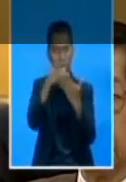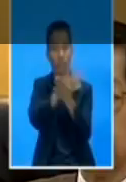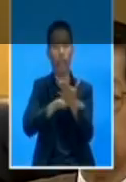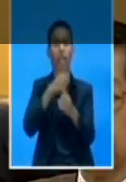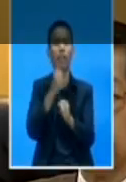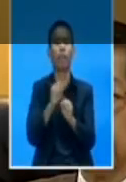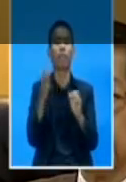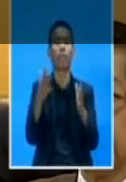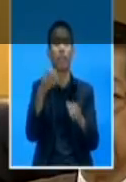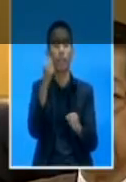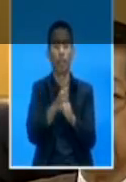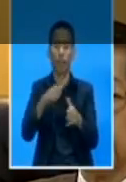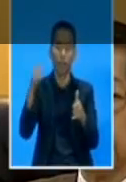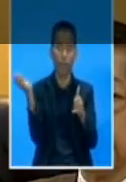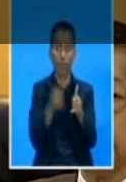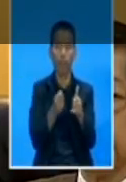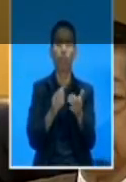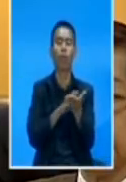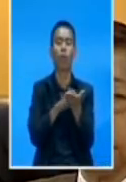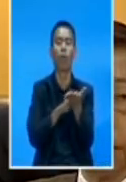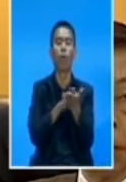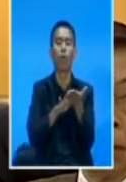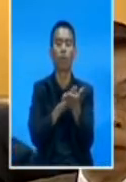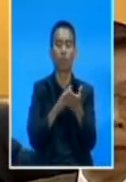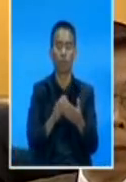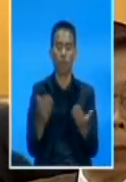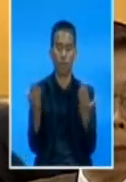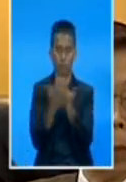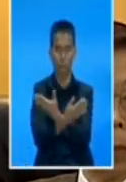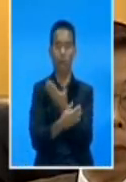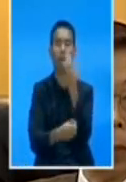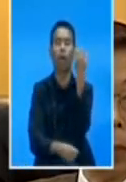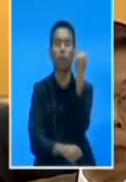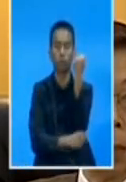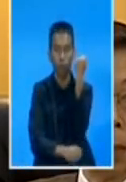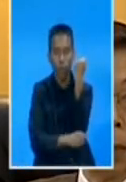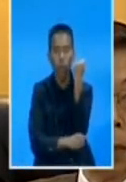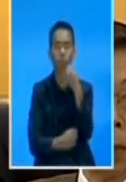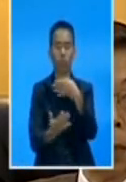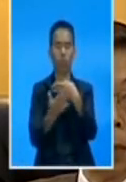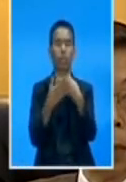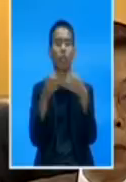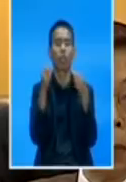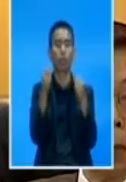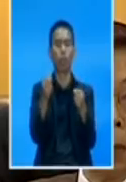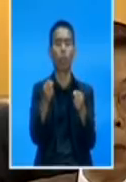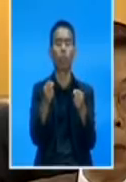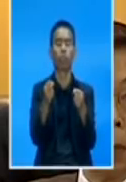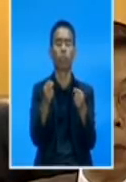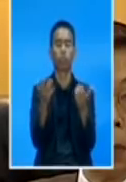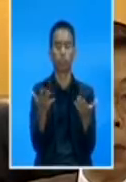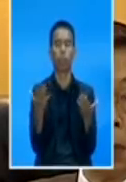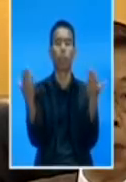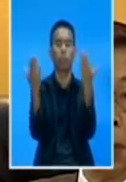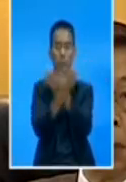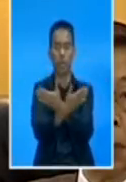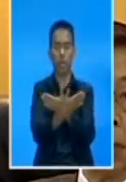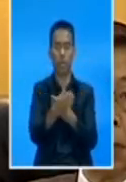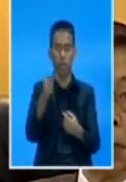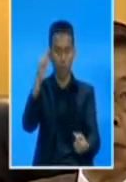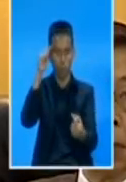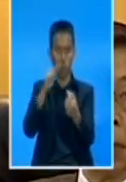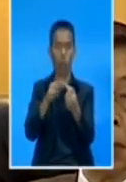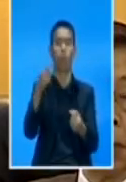านำโทษนี้มาแทนความยากจนแล้วต้องไปติดคุกต้องไปถูกขังเอามาทำประโยชน์สาธ